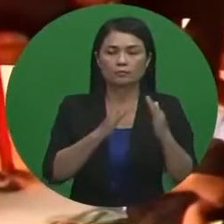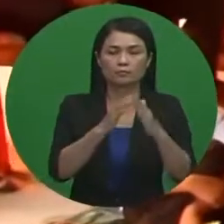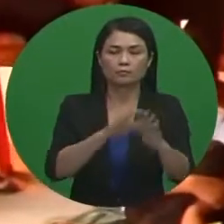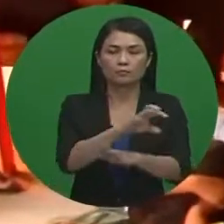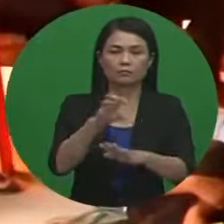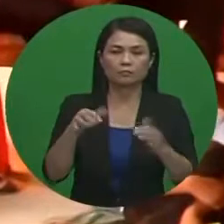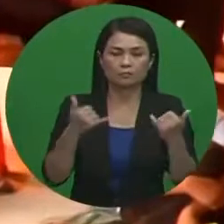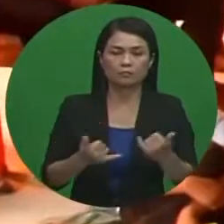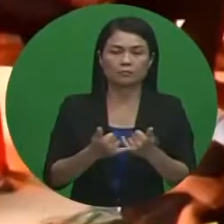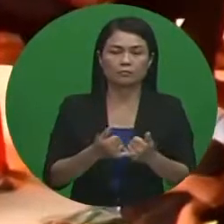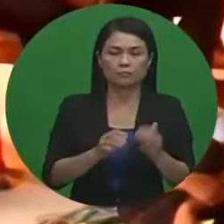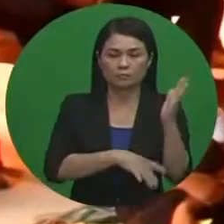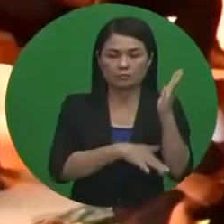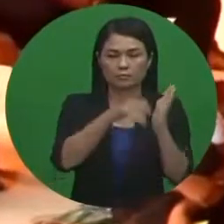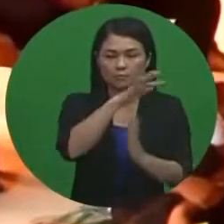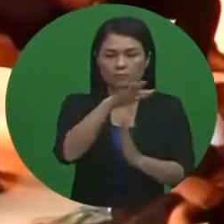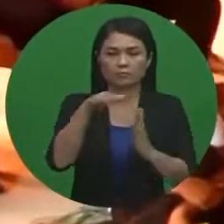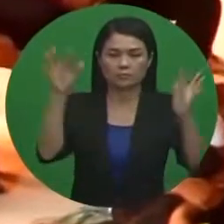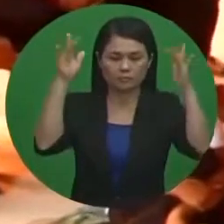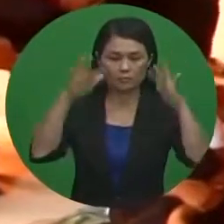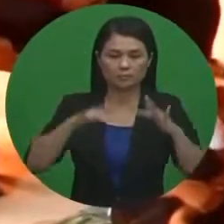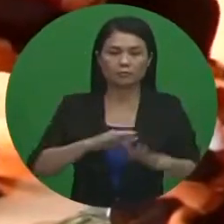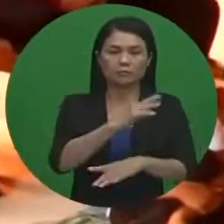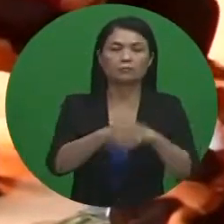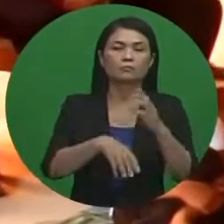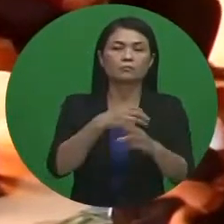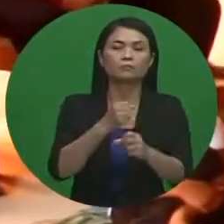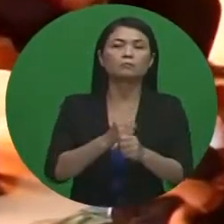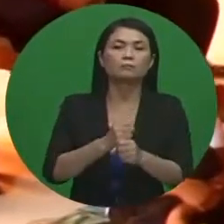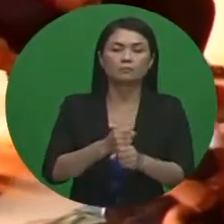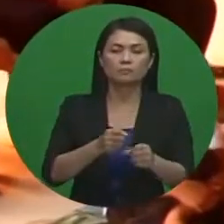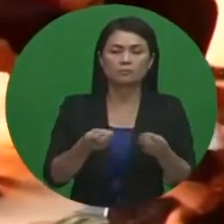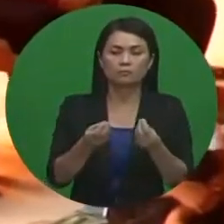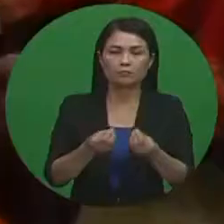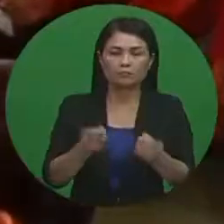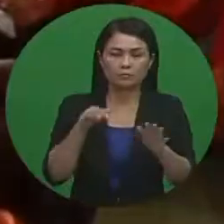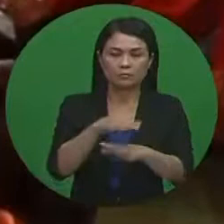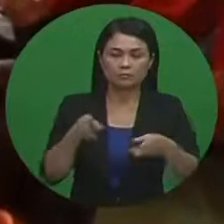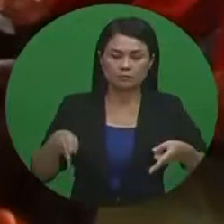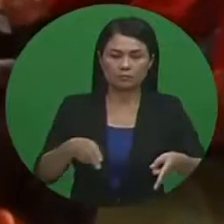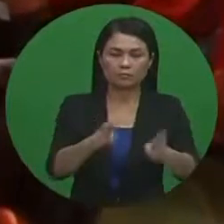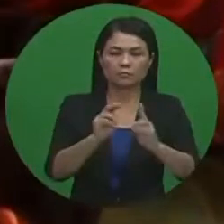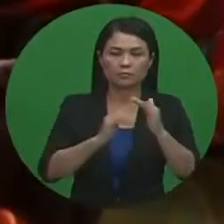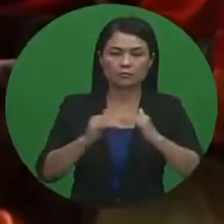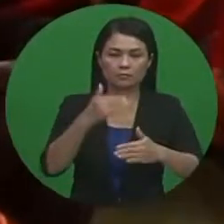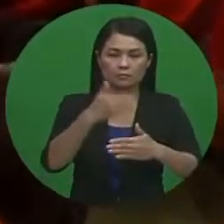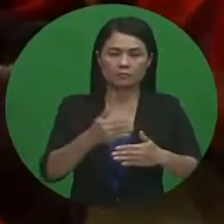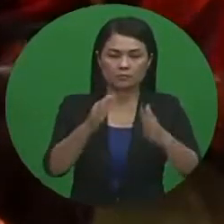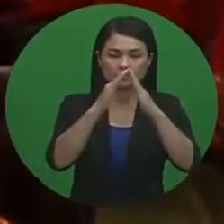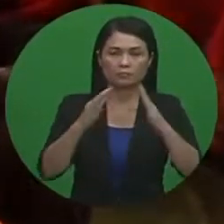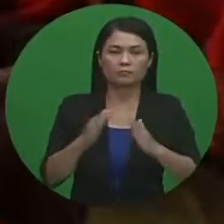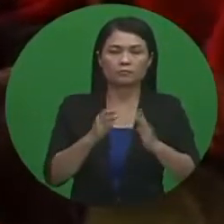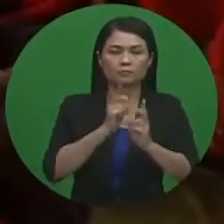នៅទីនេះជន់លិចនៅរដូវវស្សាជារៀងរាល់ឆ្នាំដោយសារការចាក់ដីលុបអូរសាងសង់របងផ្លូវផ្ទះជាដើម